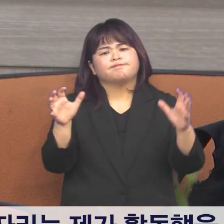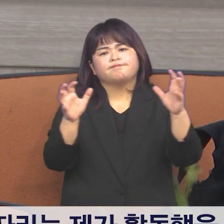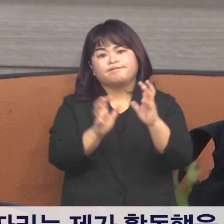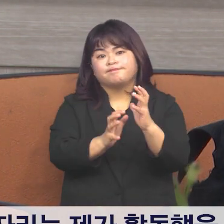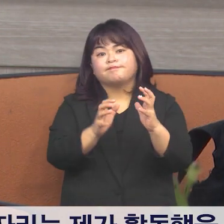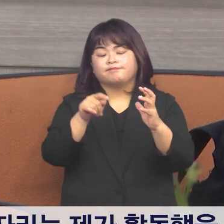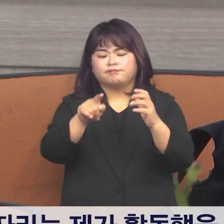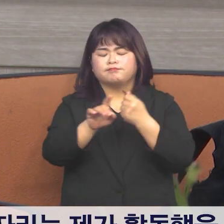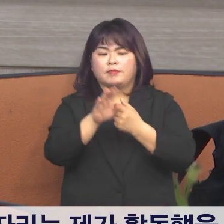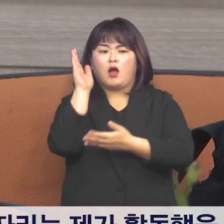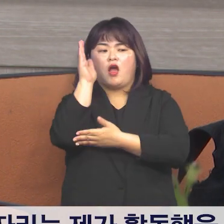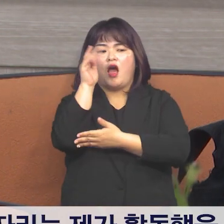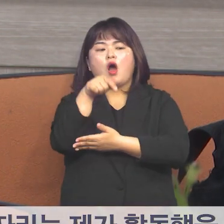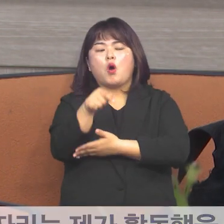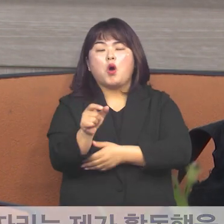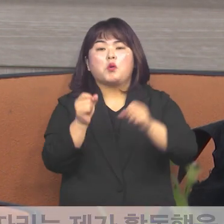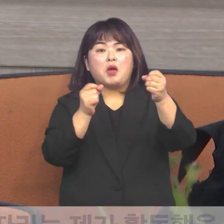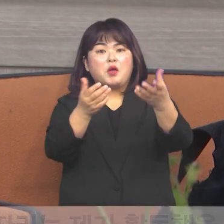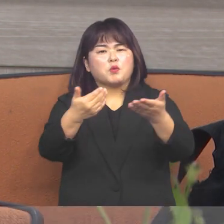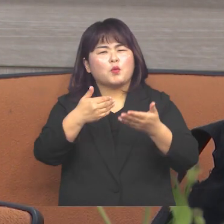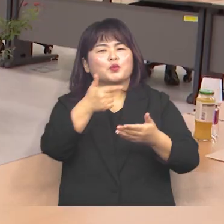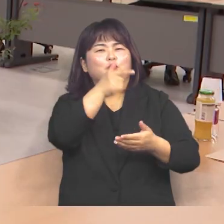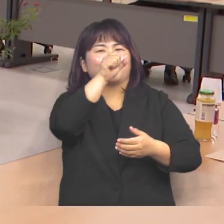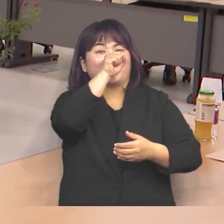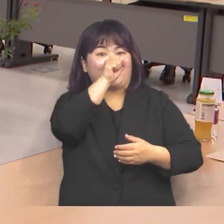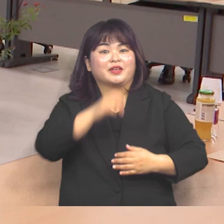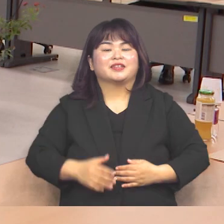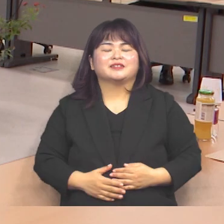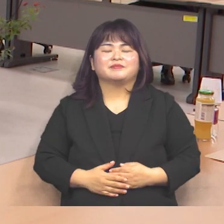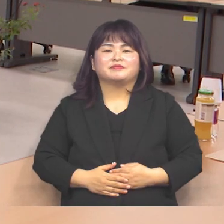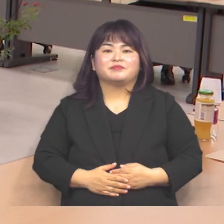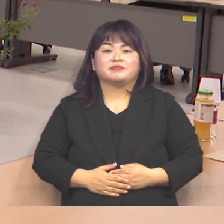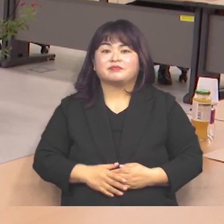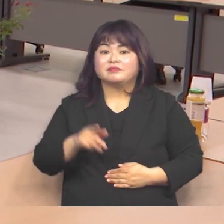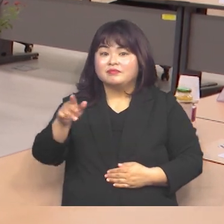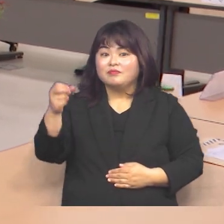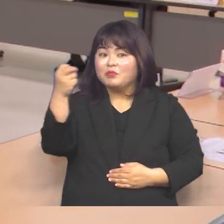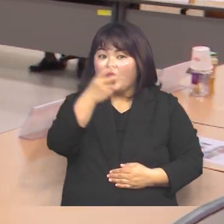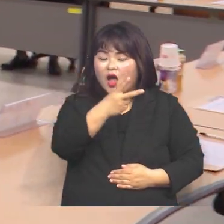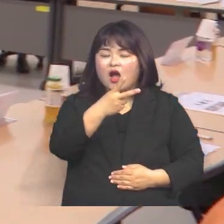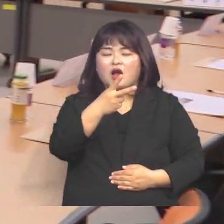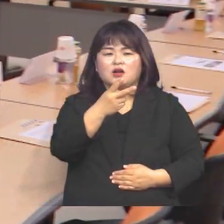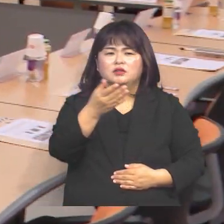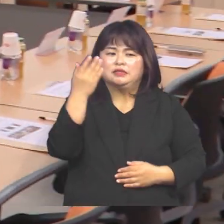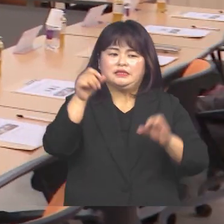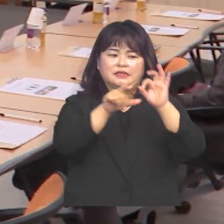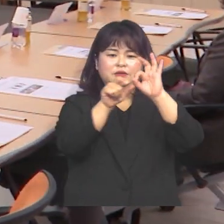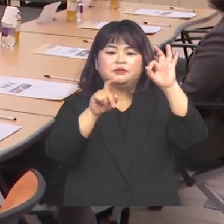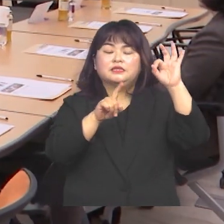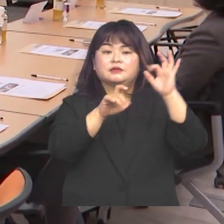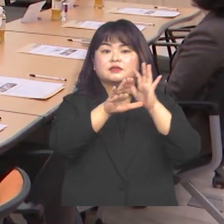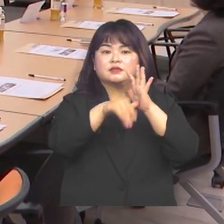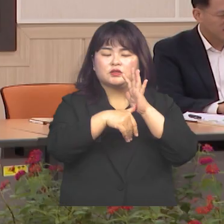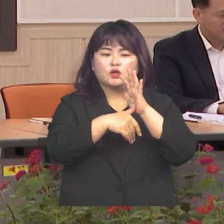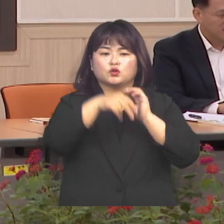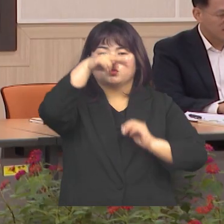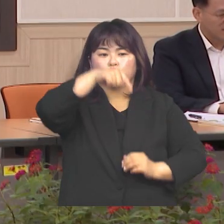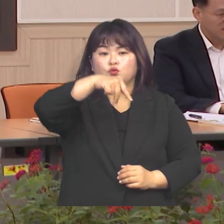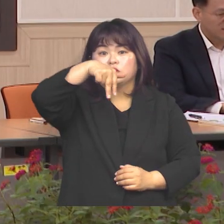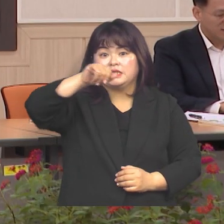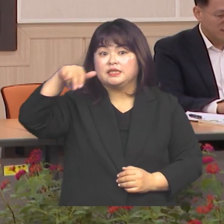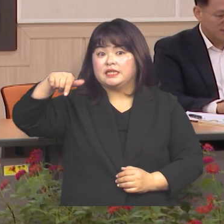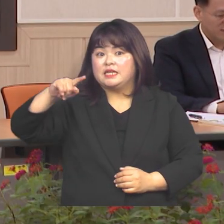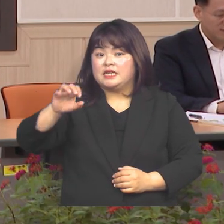생겨서 일단 발언할 수 있어서 너무 좋고. 한편 이 시장은 지난 11일에는 수지구